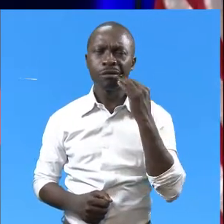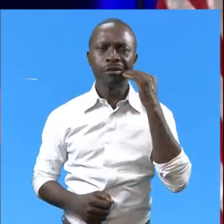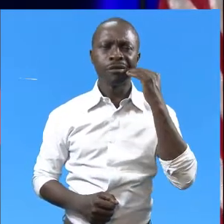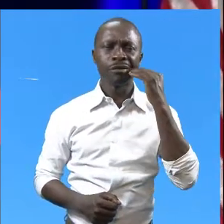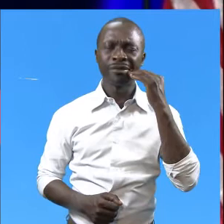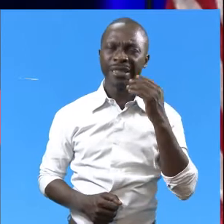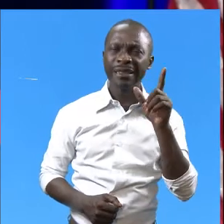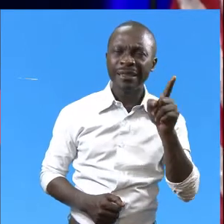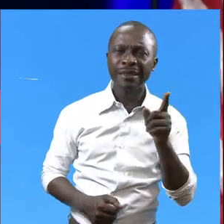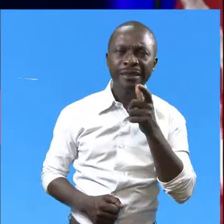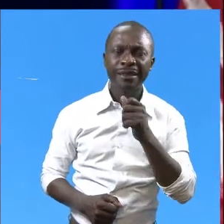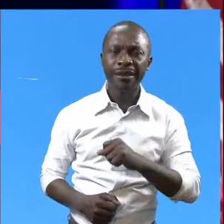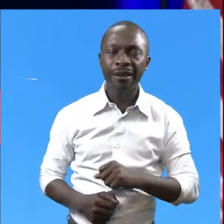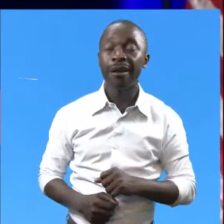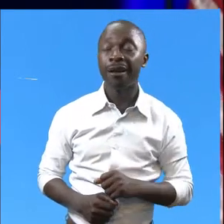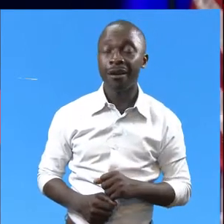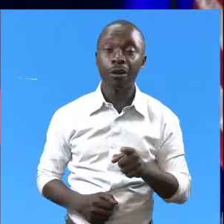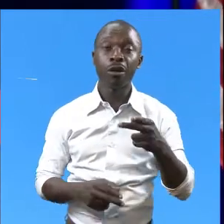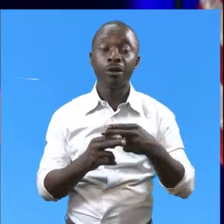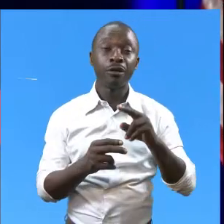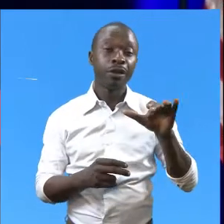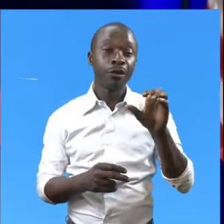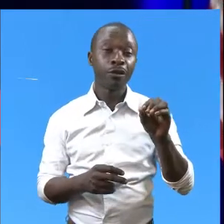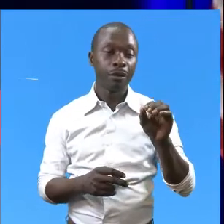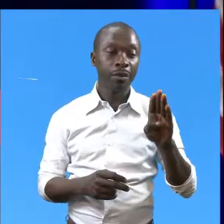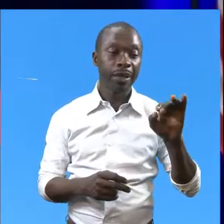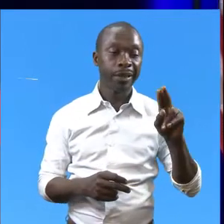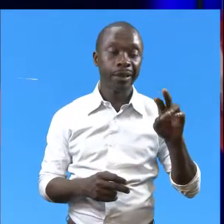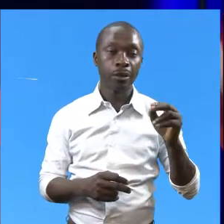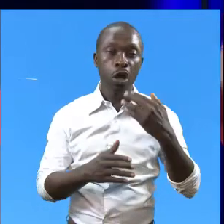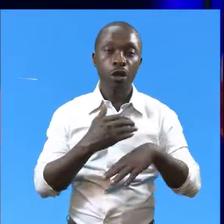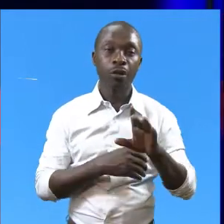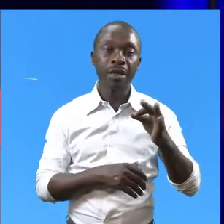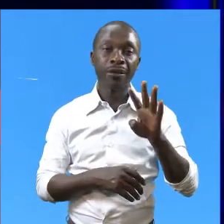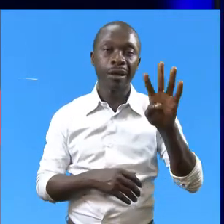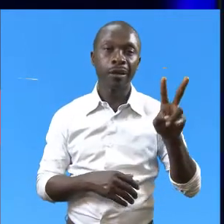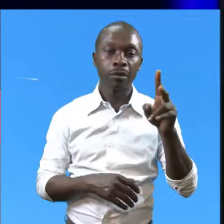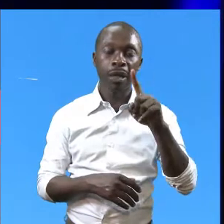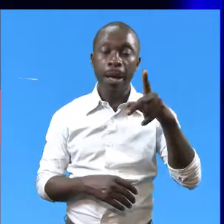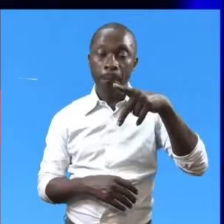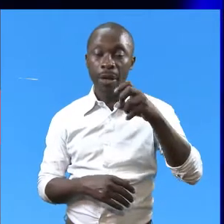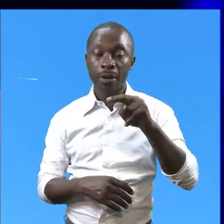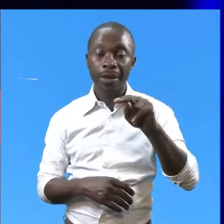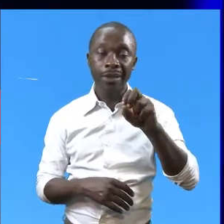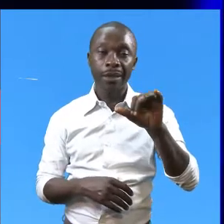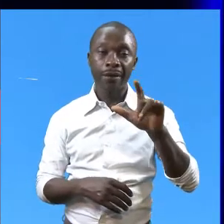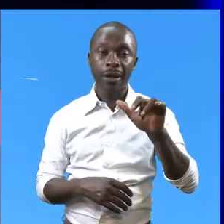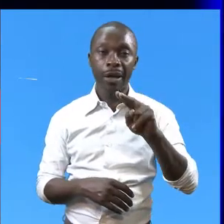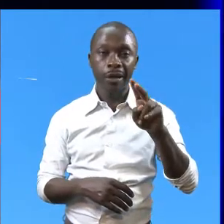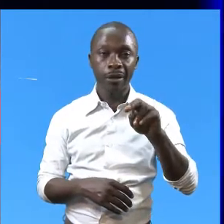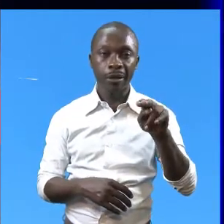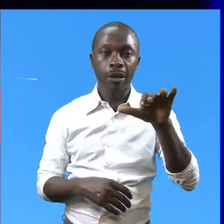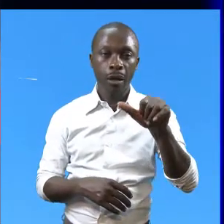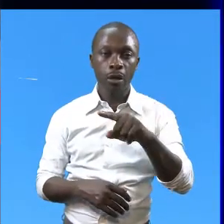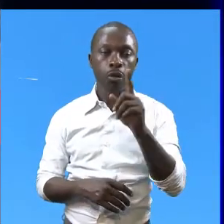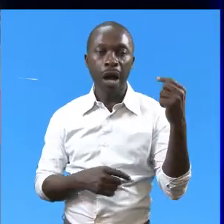sourire? Joseph Robinette Biden, dit Joe Biden, est né le 20 novembre 1942 à Scranton, en Pennsylvanie.